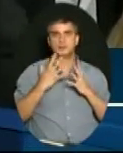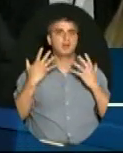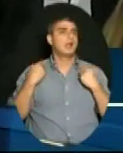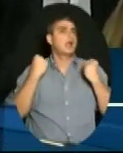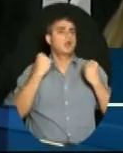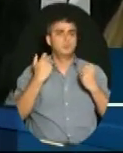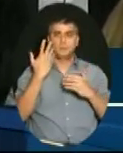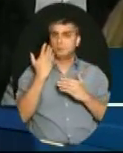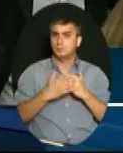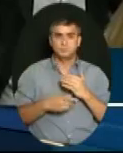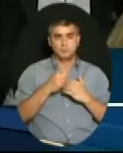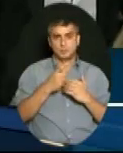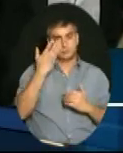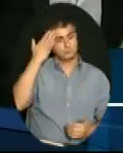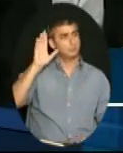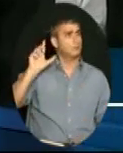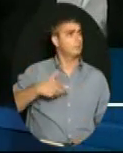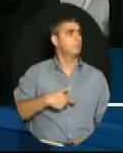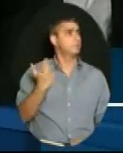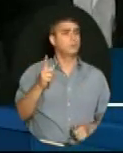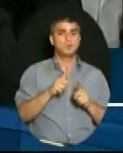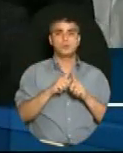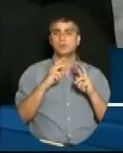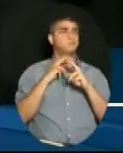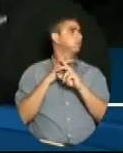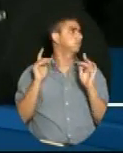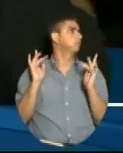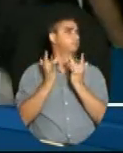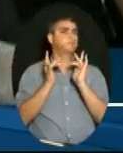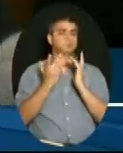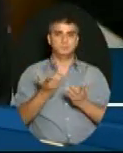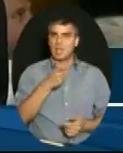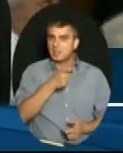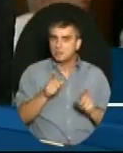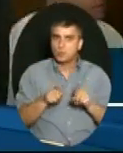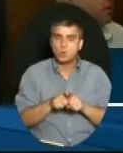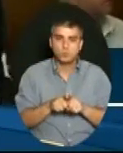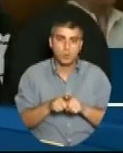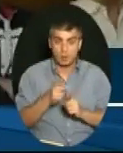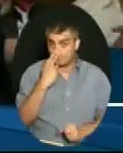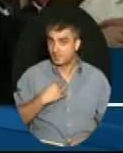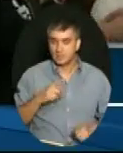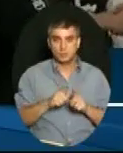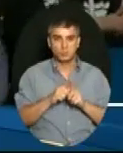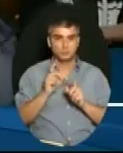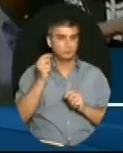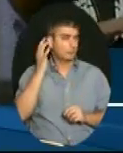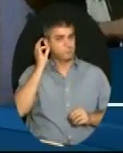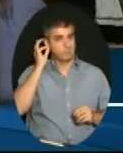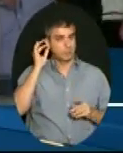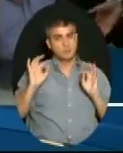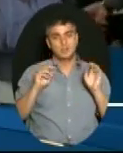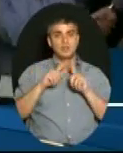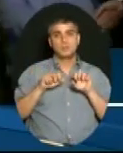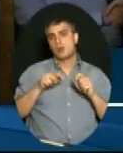הירואיים. בסוף אתה מתעלם ממנה, אתם כמו שתי צ'ילבות בבית ספר, אתם כמו, בעיניי כמו שתי פקצות